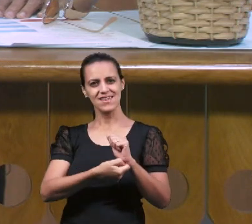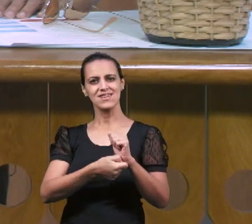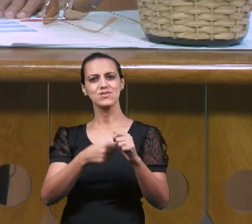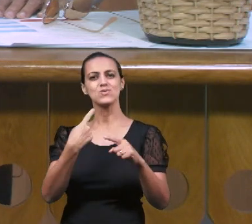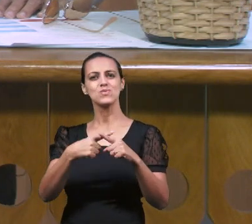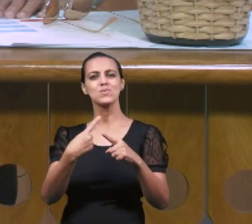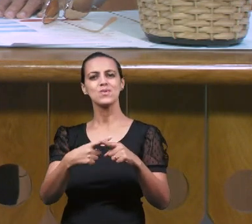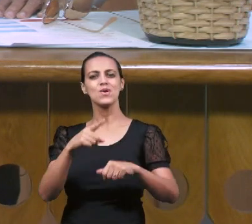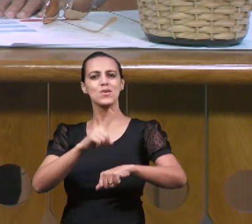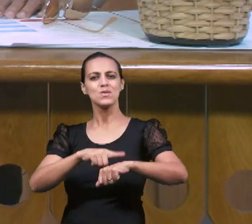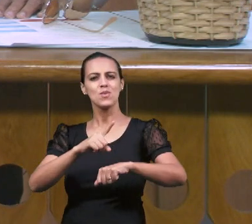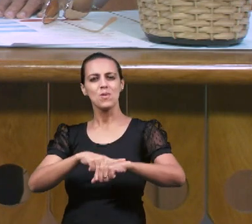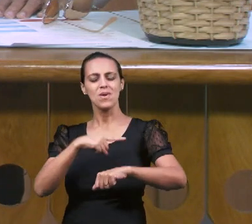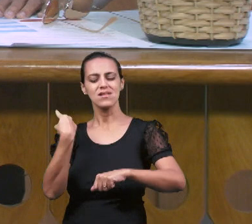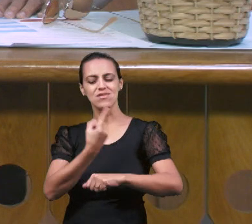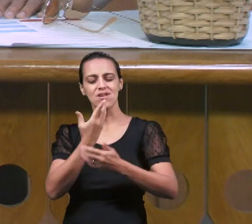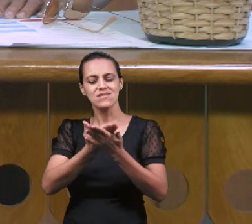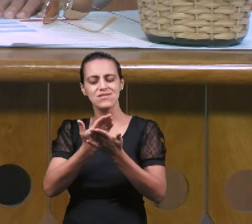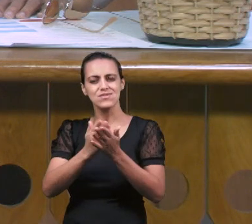sœurs.